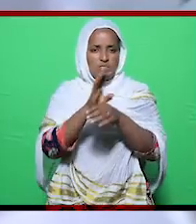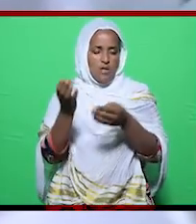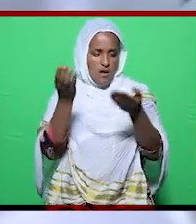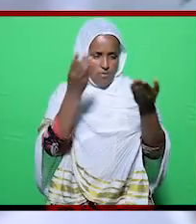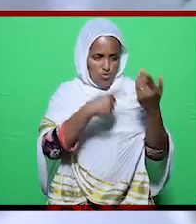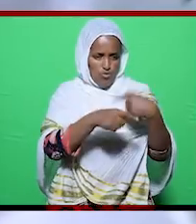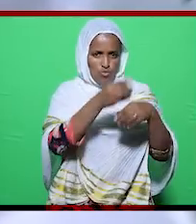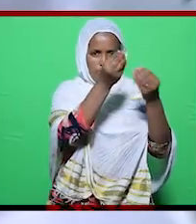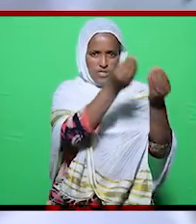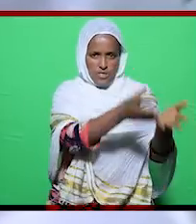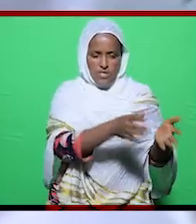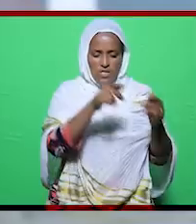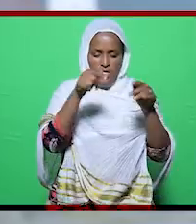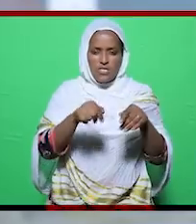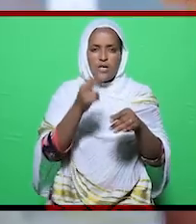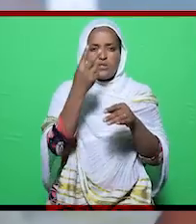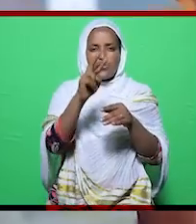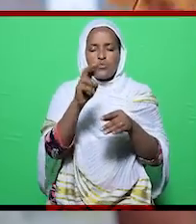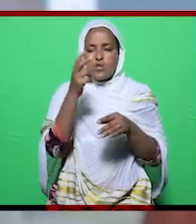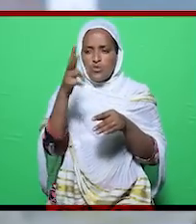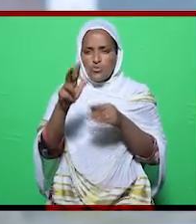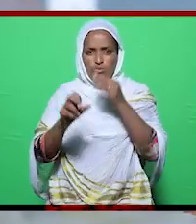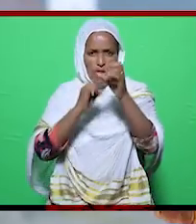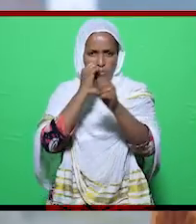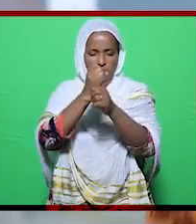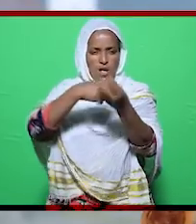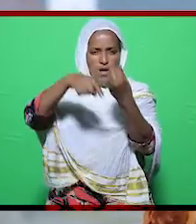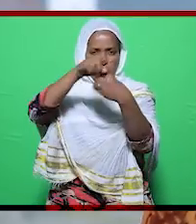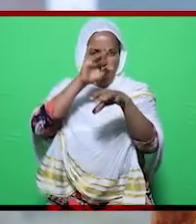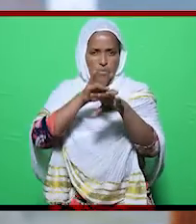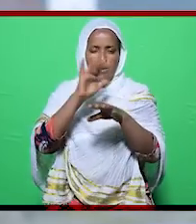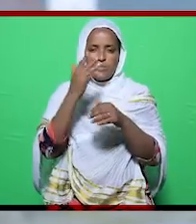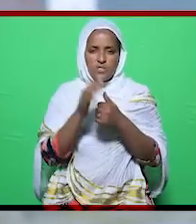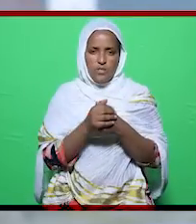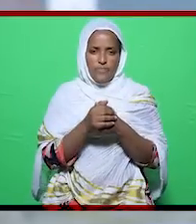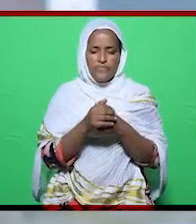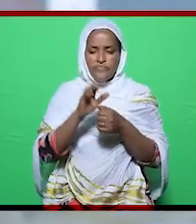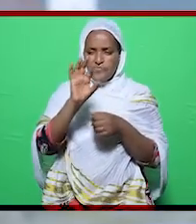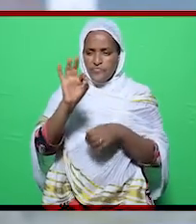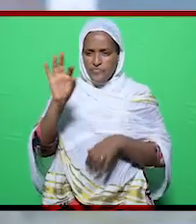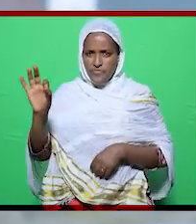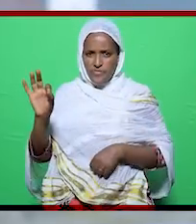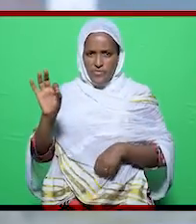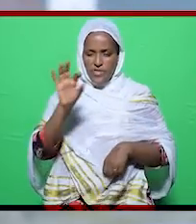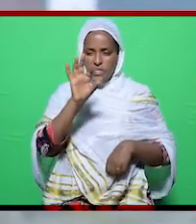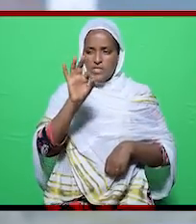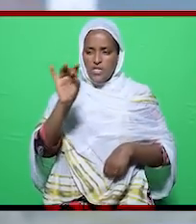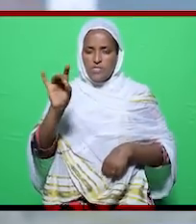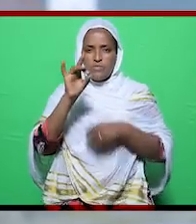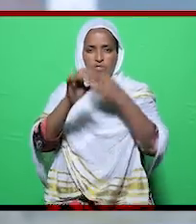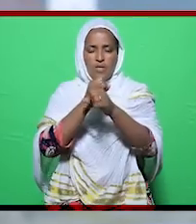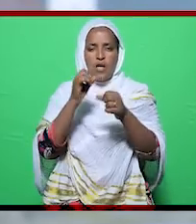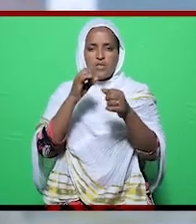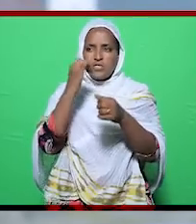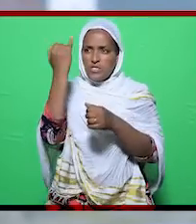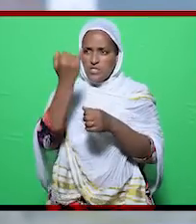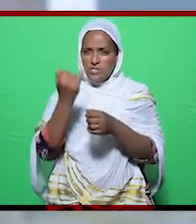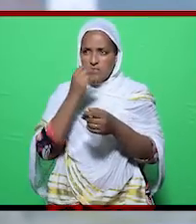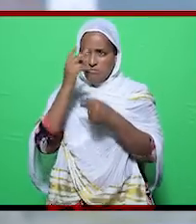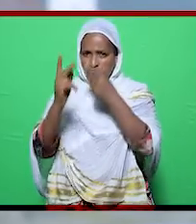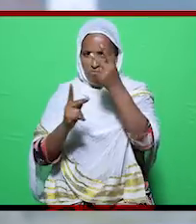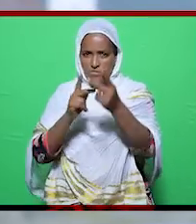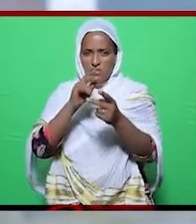የሚመለከታቸው በዋናነት ሰው የሚመድቡት አገልግሎቱ የሚያፋጥኑት እነዚህ አካላት ስለሆኑ ማለት። ስለዚህ ከተጎዳ ሥዕል ቤታችን ማምጣት፣ ወደ ቤተ መቅደስ